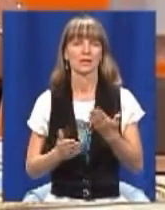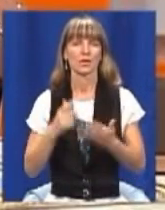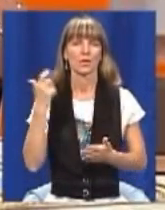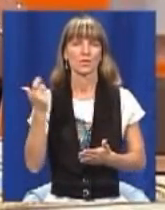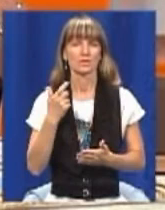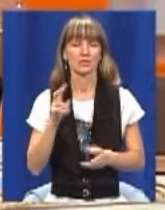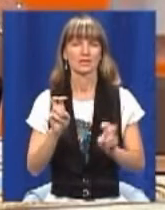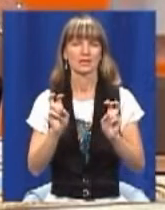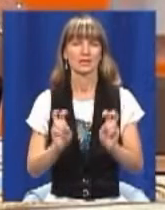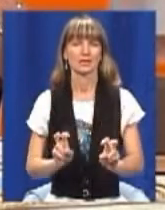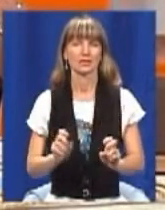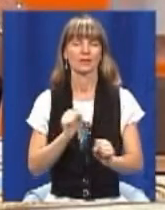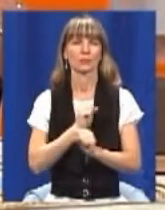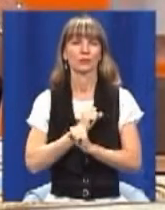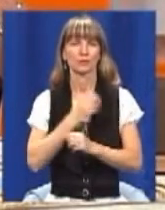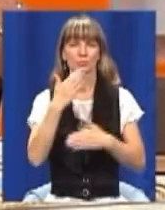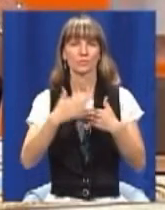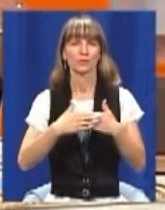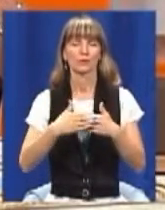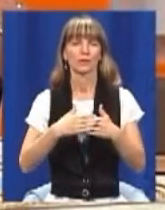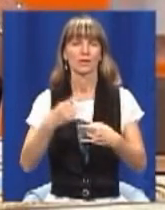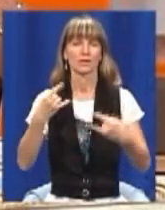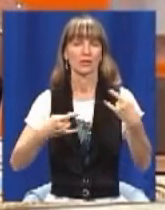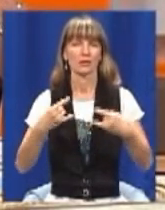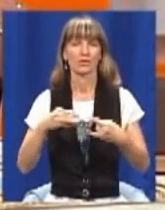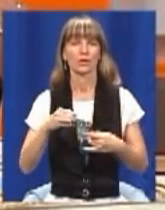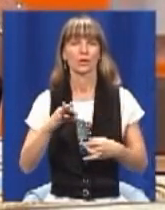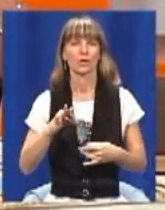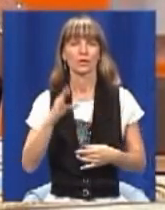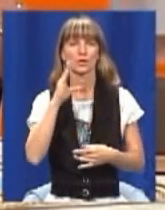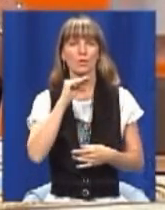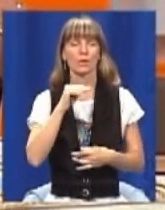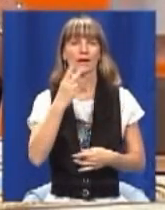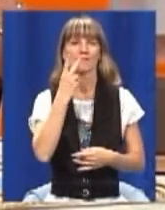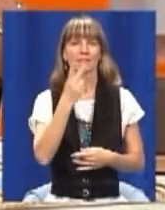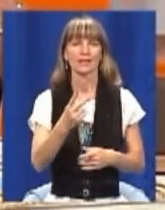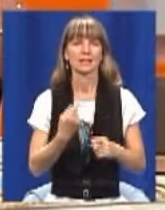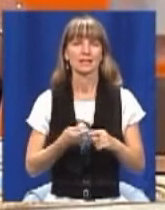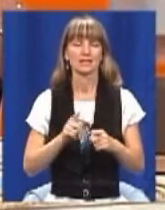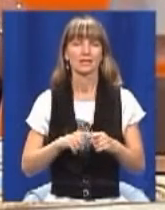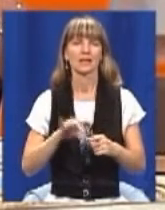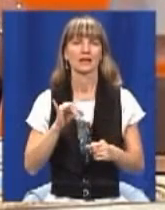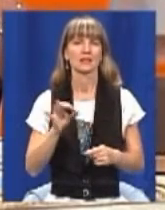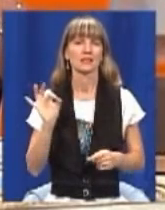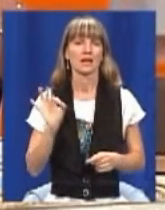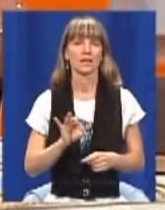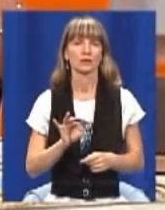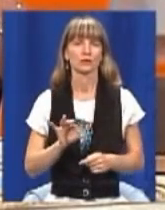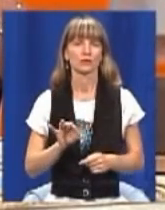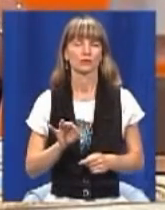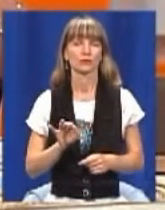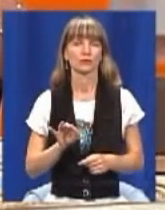господар сидить і відпочиває біля телевізора, то собака бачить це і зразу